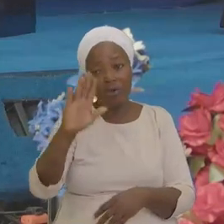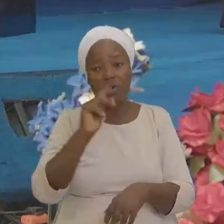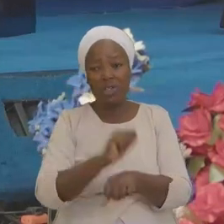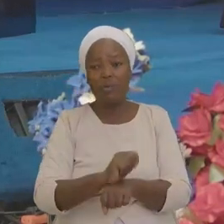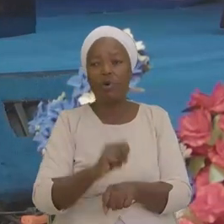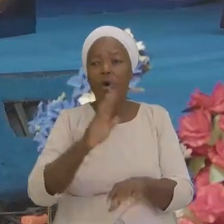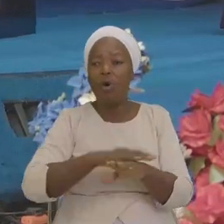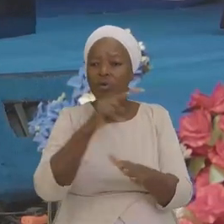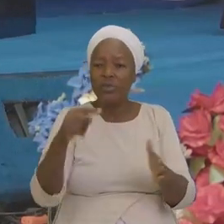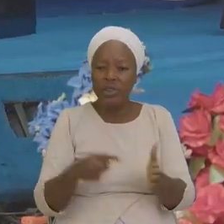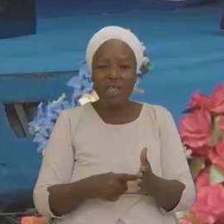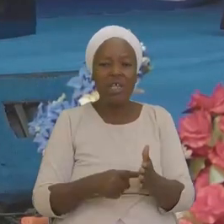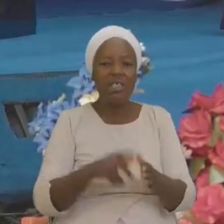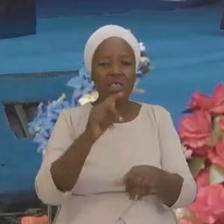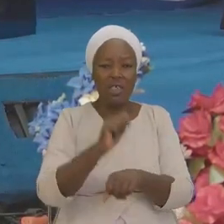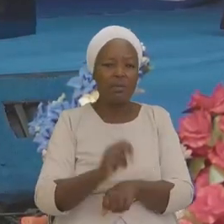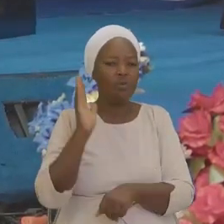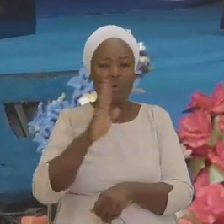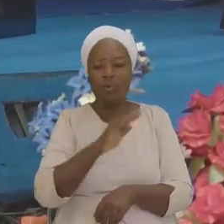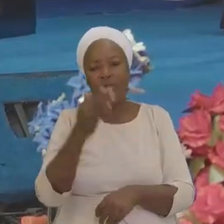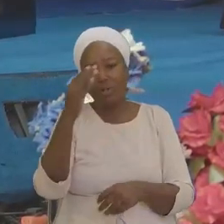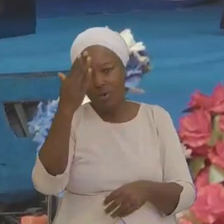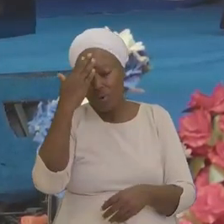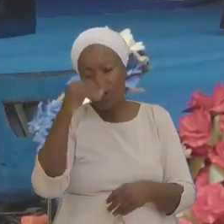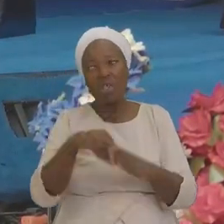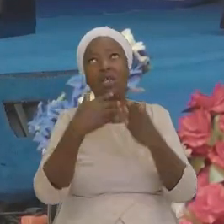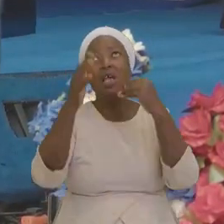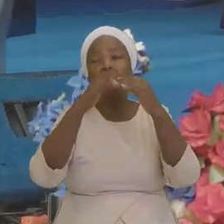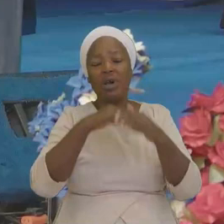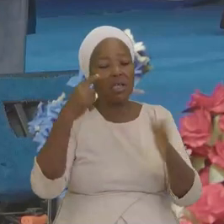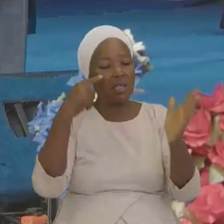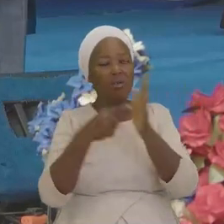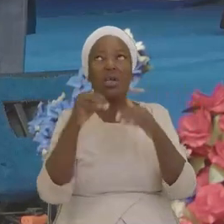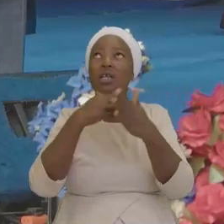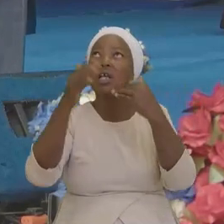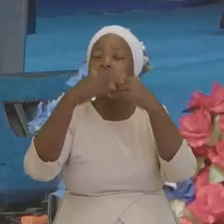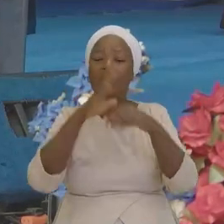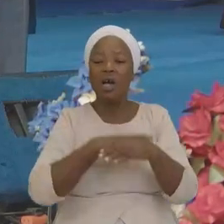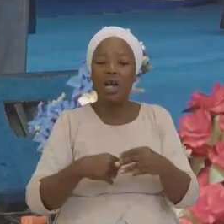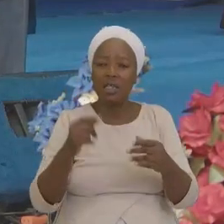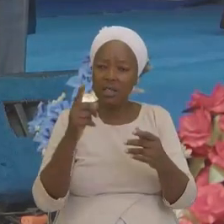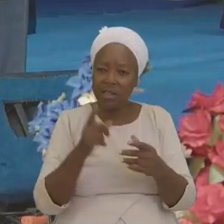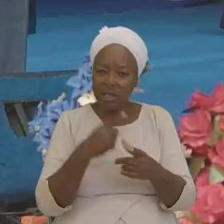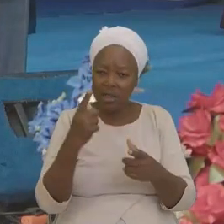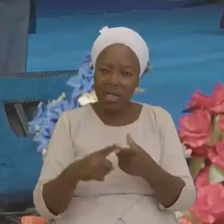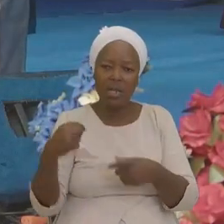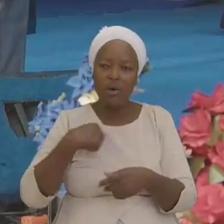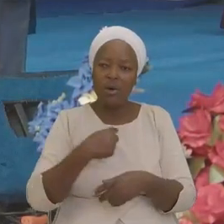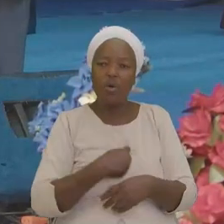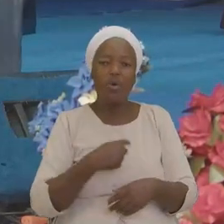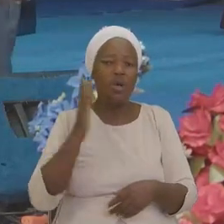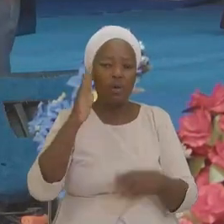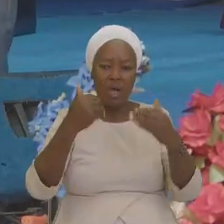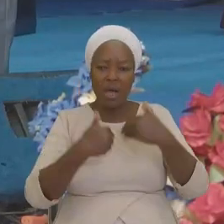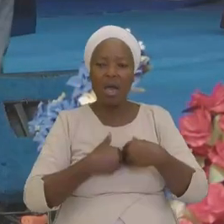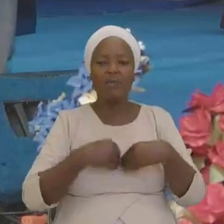que l'objectif de Dieu pour ton temple, pour ce temple, soit réalisé au ciel, reconnu au